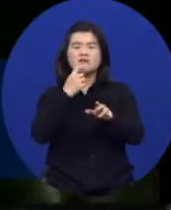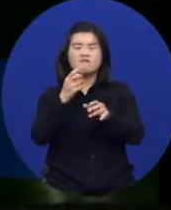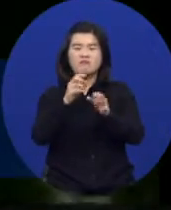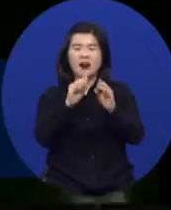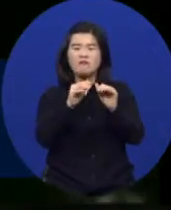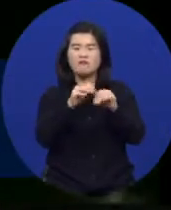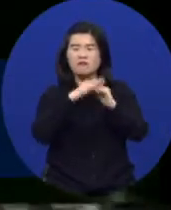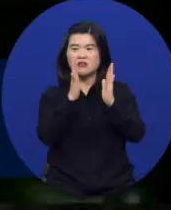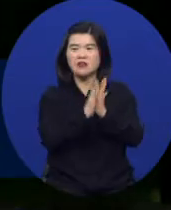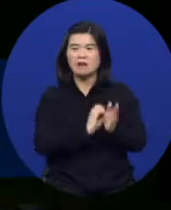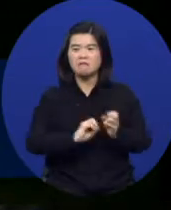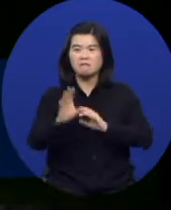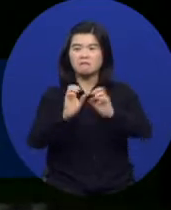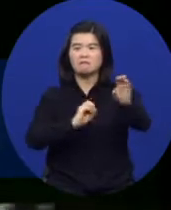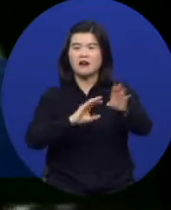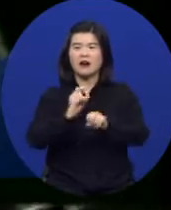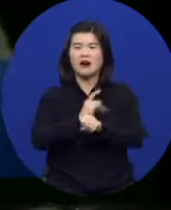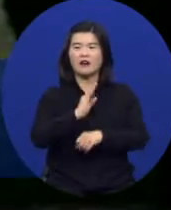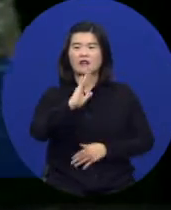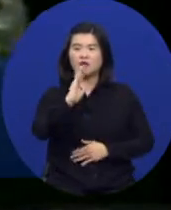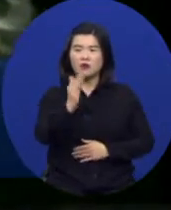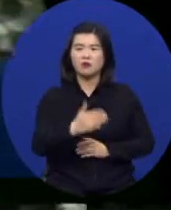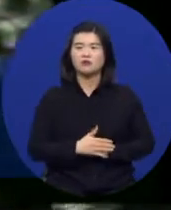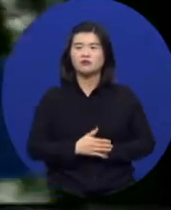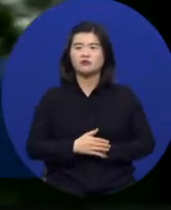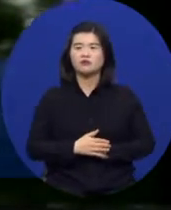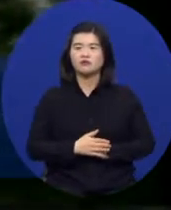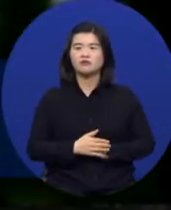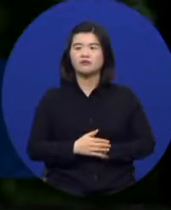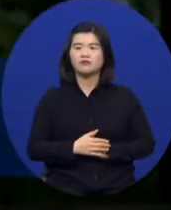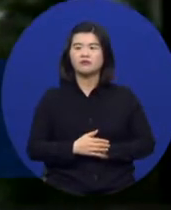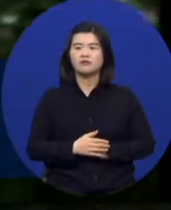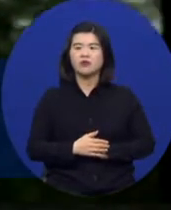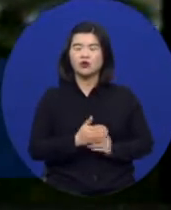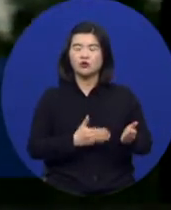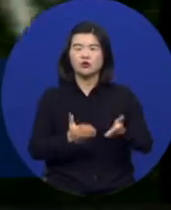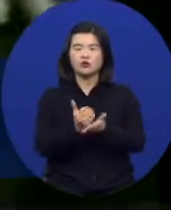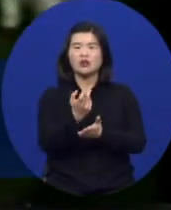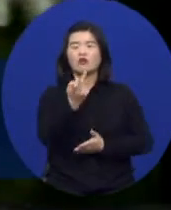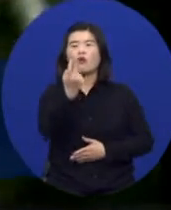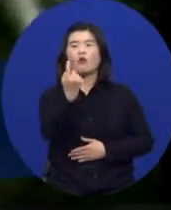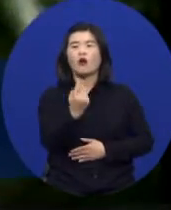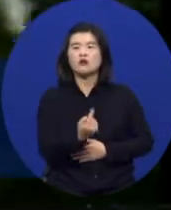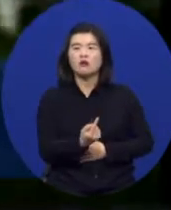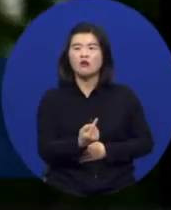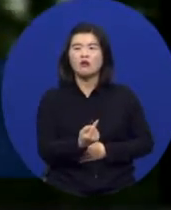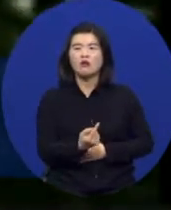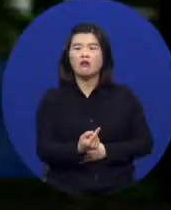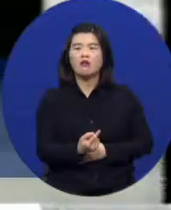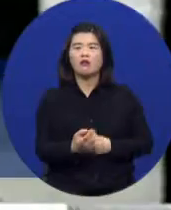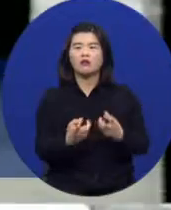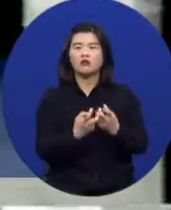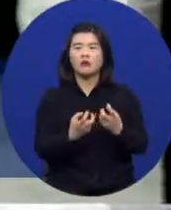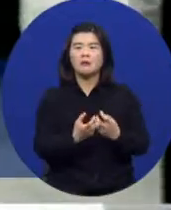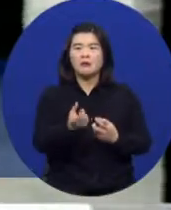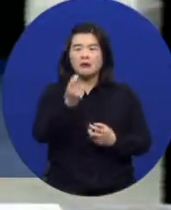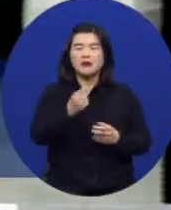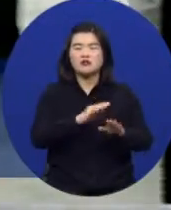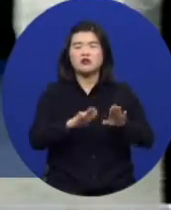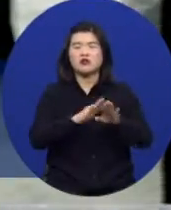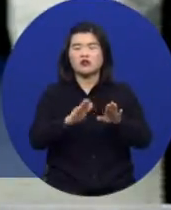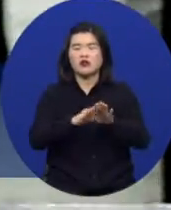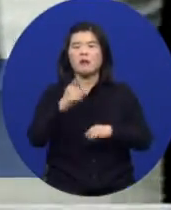김녕 가가지고 화장을 하고 왔는데 도지사 형님이 와가지고 어떤 어른이 빨리빨리 할 때는 처리해